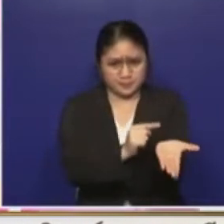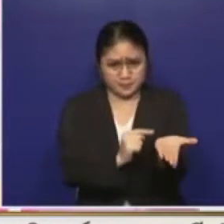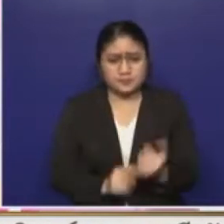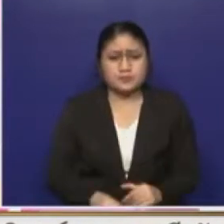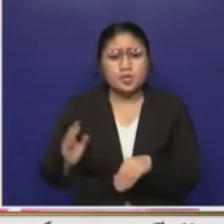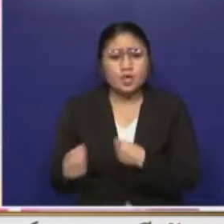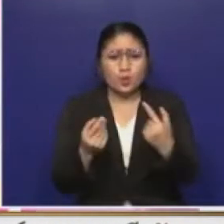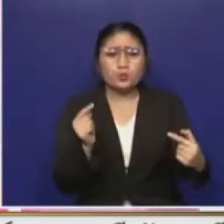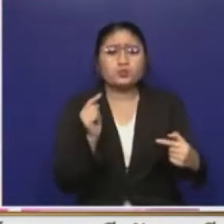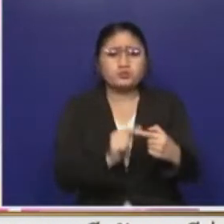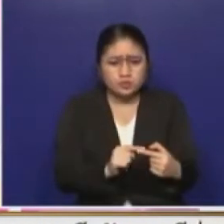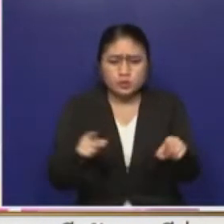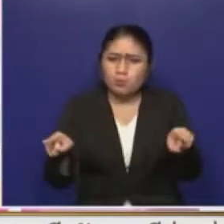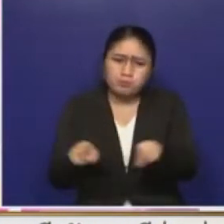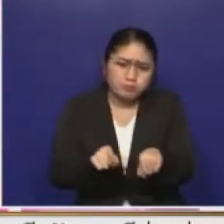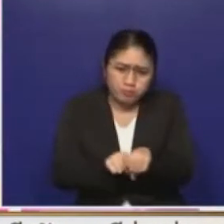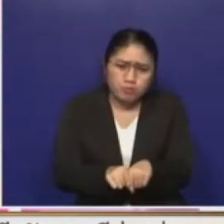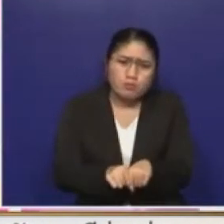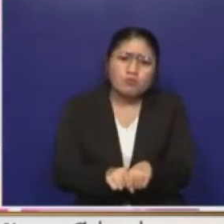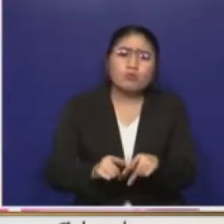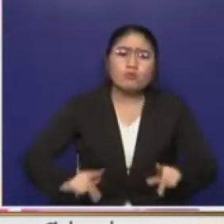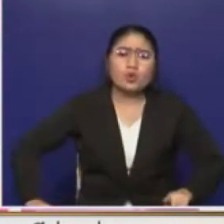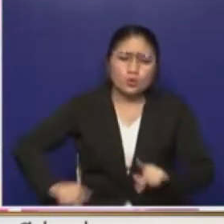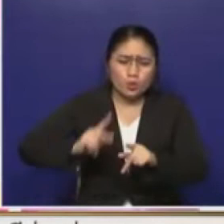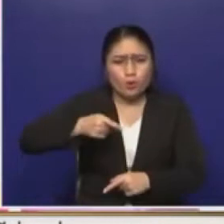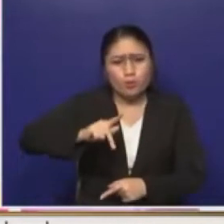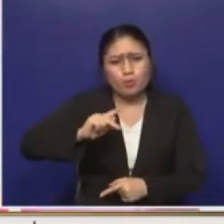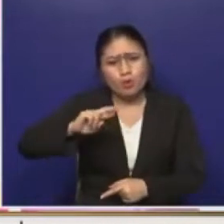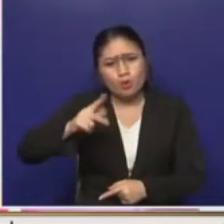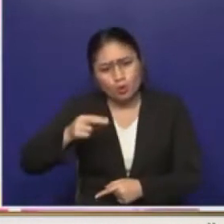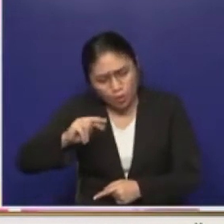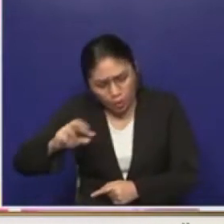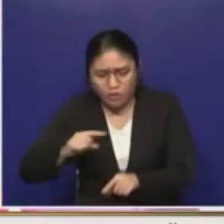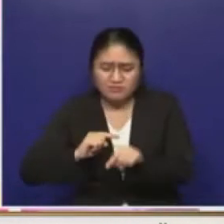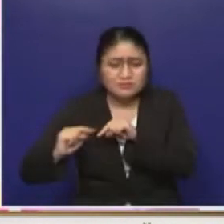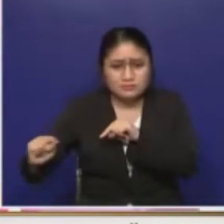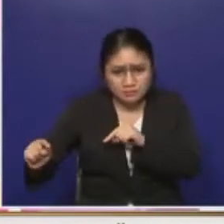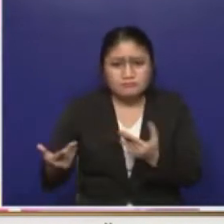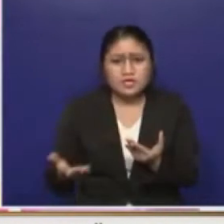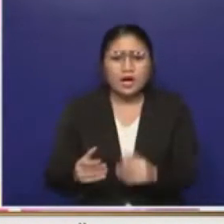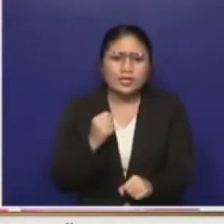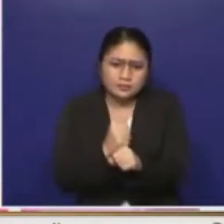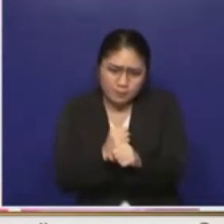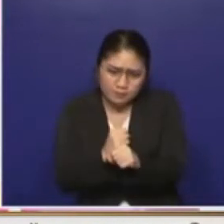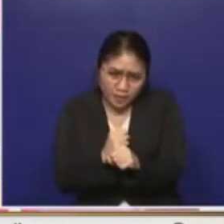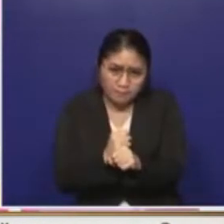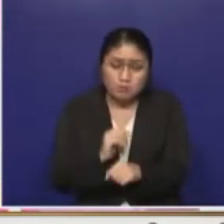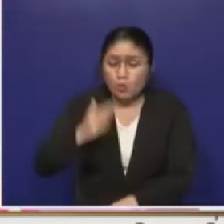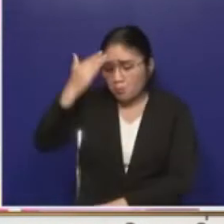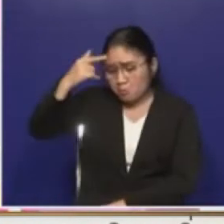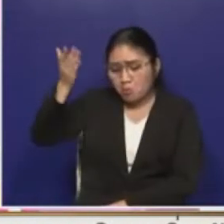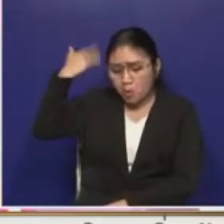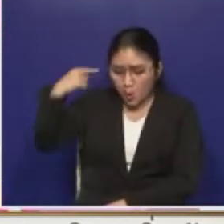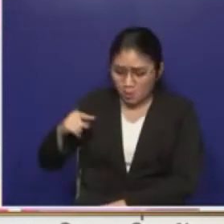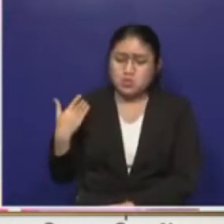คณะกรรมการการปกครองของสภาผู้แทนราษฎรครับซึ่งท่านไปสิทธิ์ศิวราขานเป็นประธานได้ดำเนินการโครงการนี้สำเร็จมาแล้วครับเป็นลักษณะของ